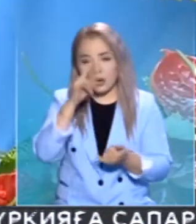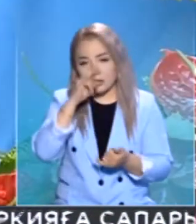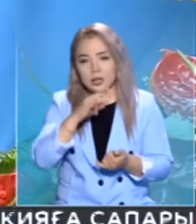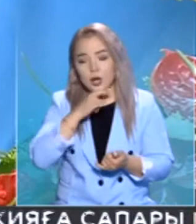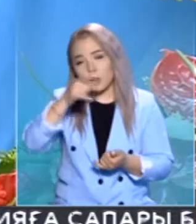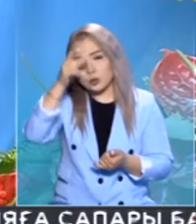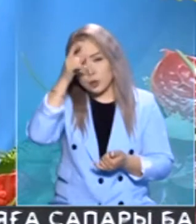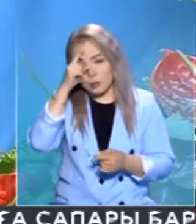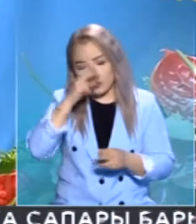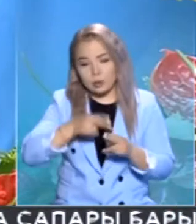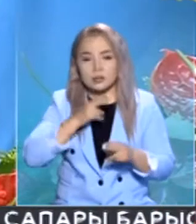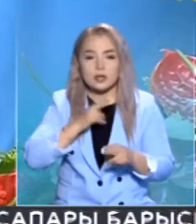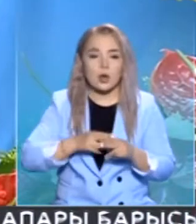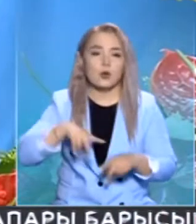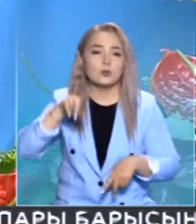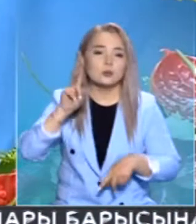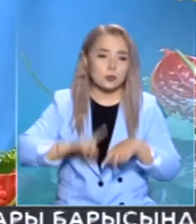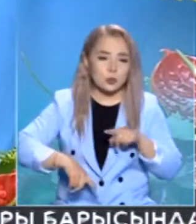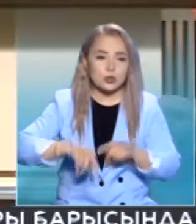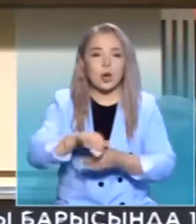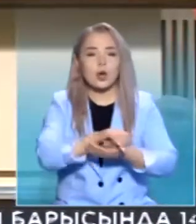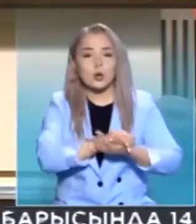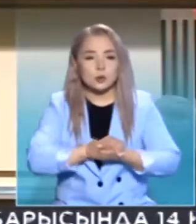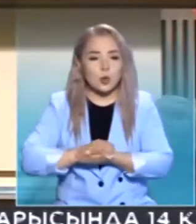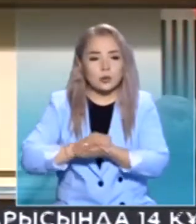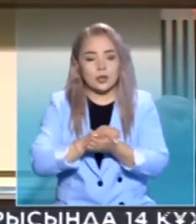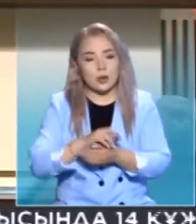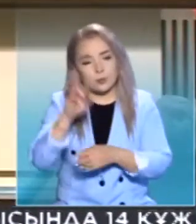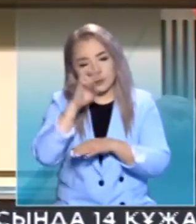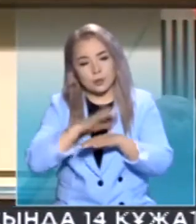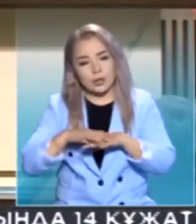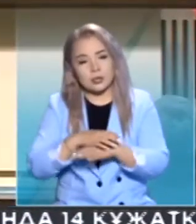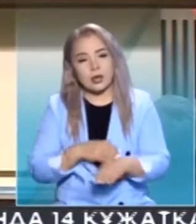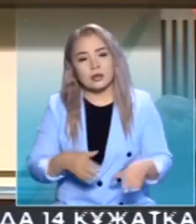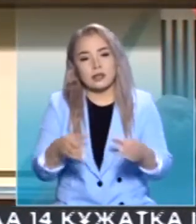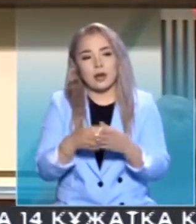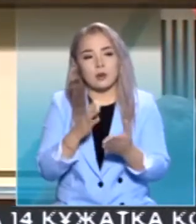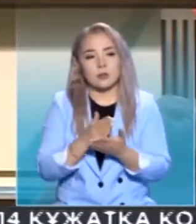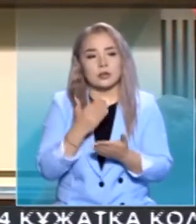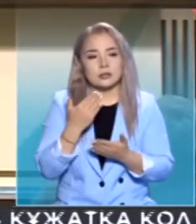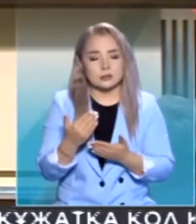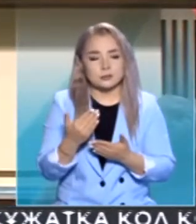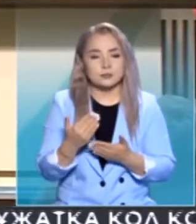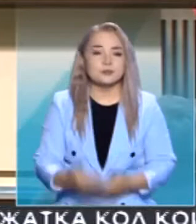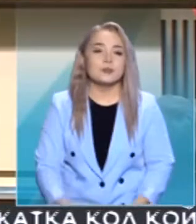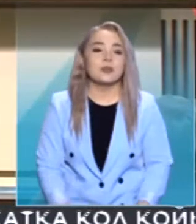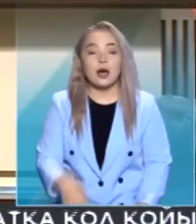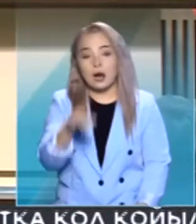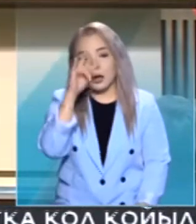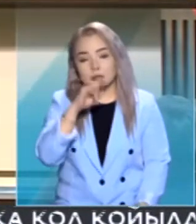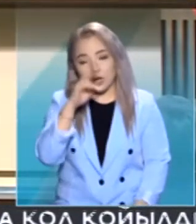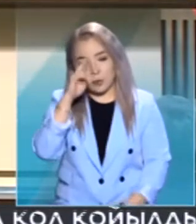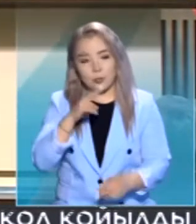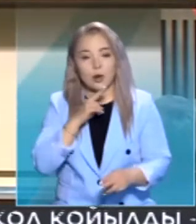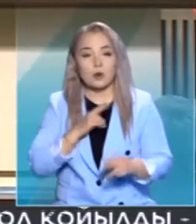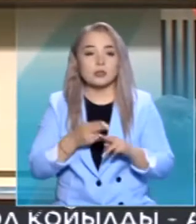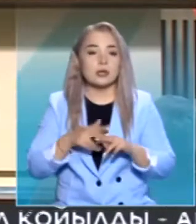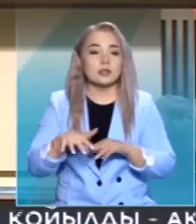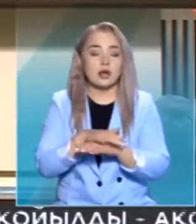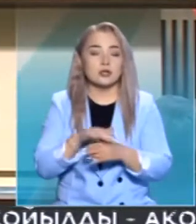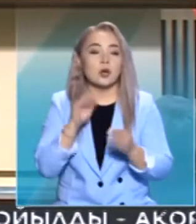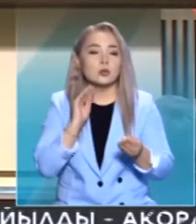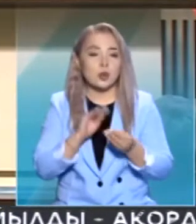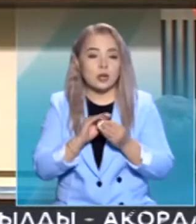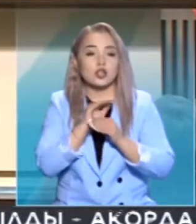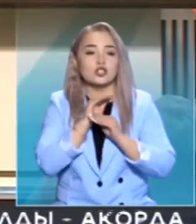тамырлас, бауырлас, достас мемлекеттер. Kazakistan nasıl bizim ata yurdumuzsa, Kazak bawurlarımızdın turaqtılığı, tınıştığı